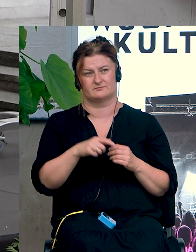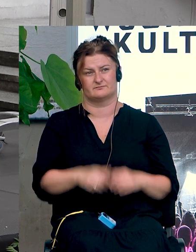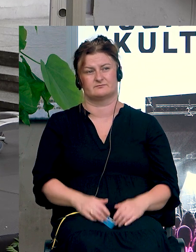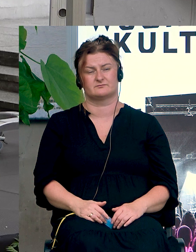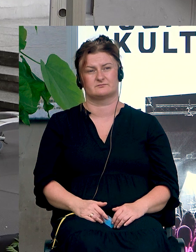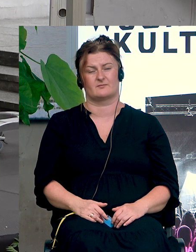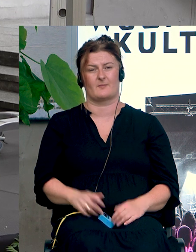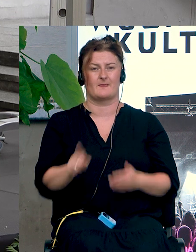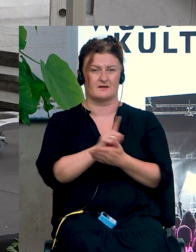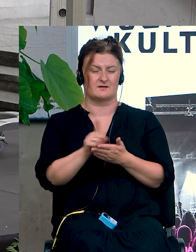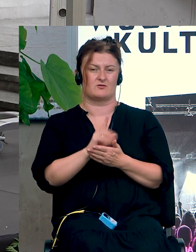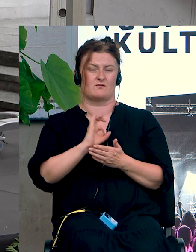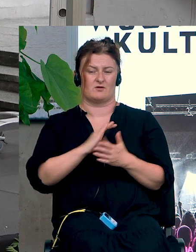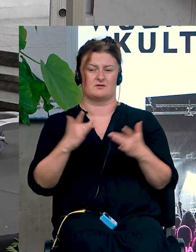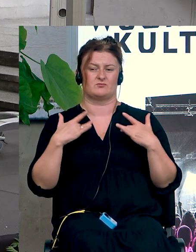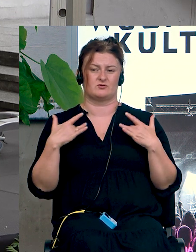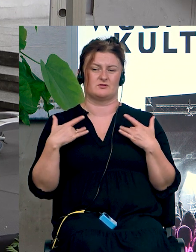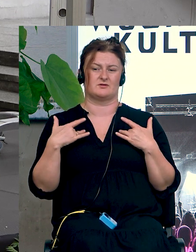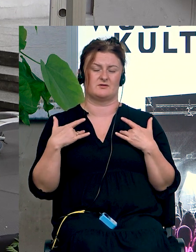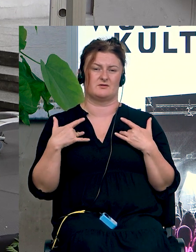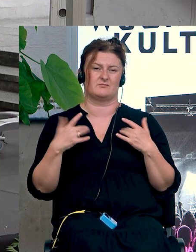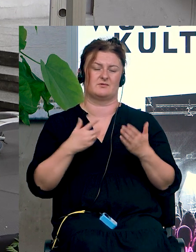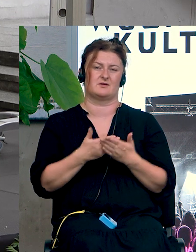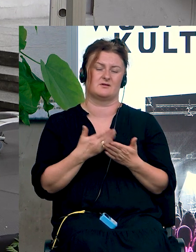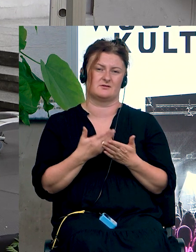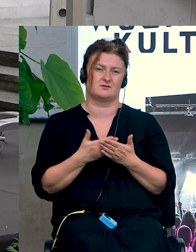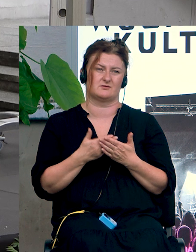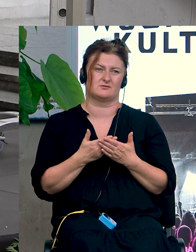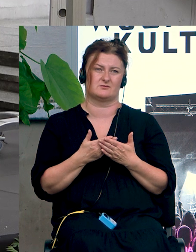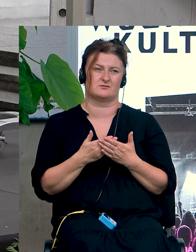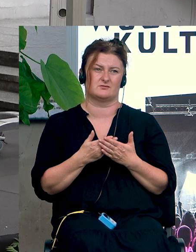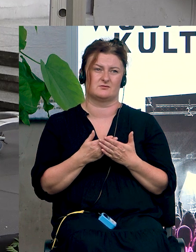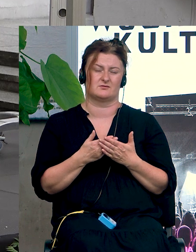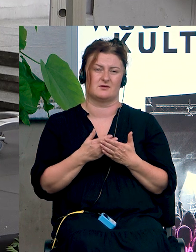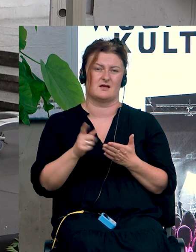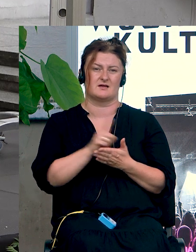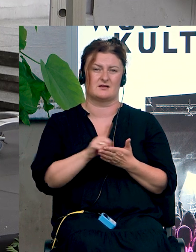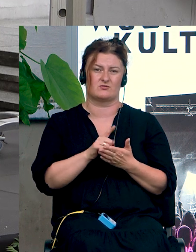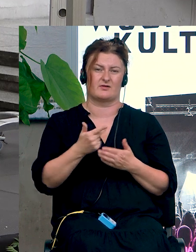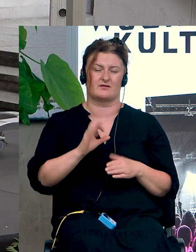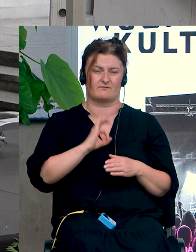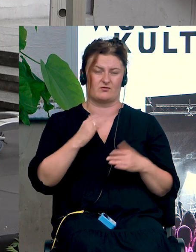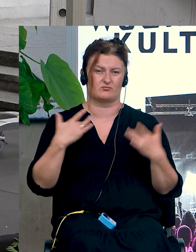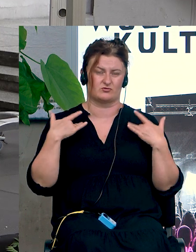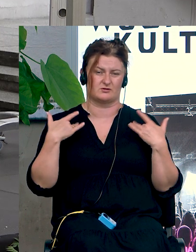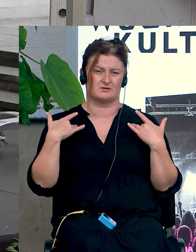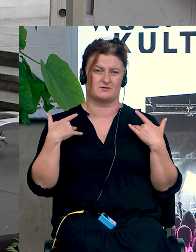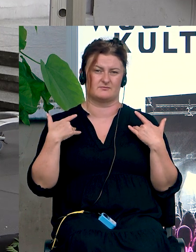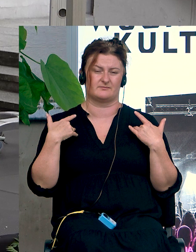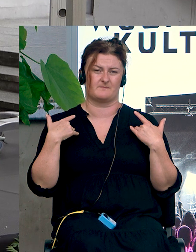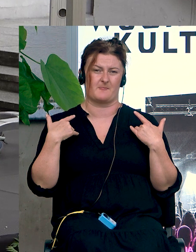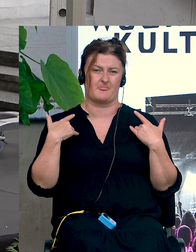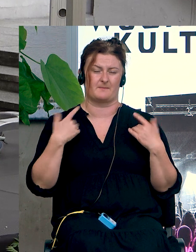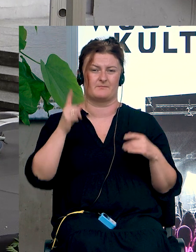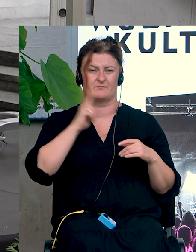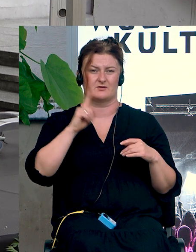ризикує своїм життям заради цього і ризикує не своїм життям чоловіка Сергія,